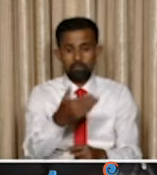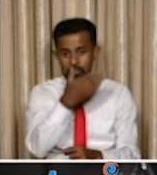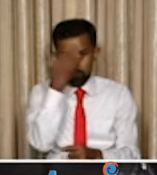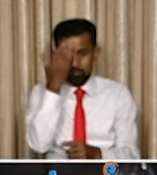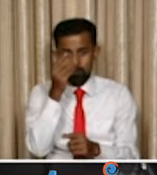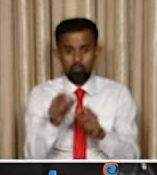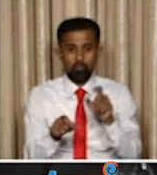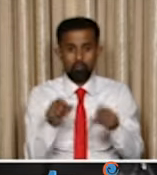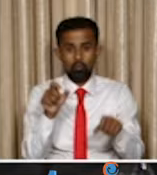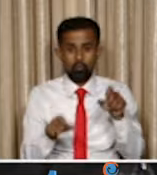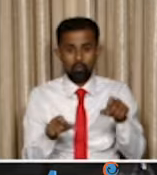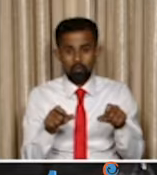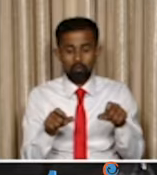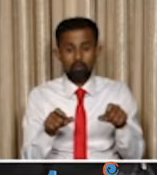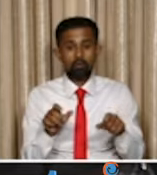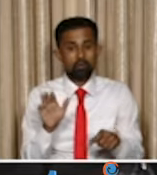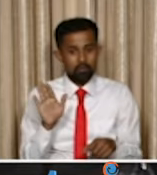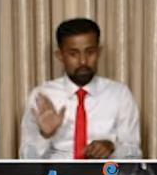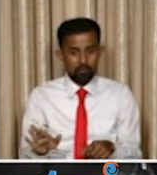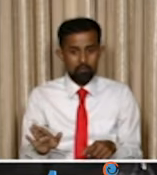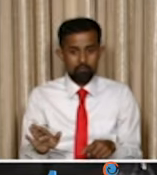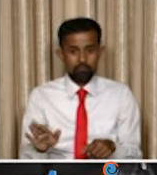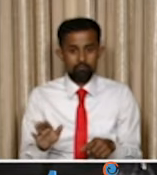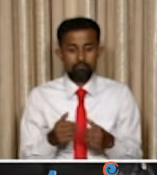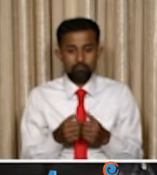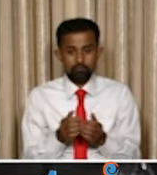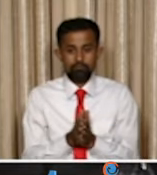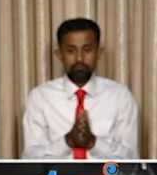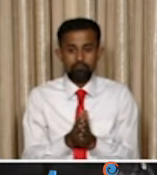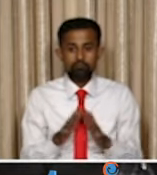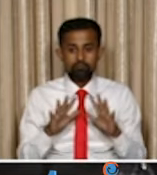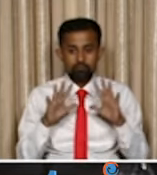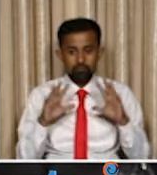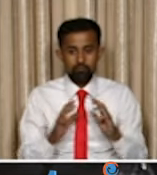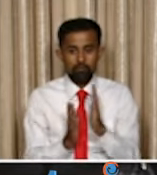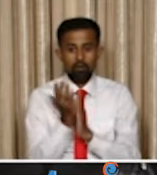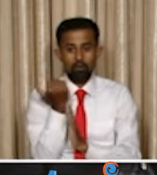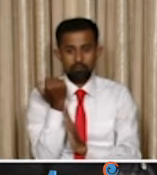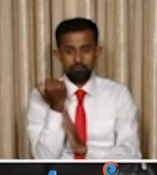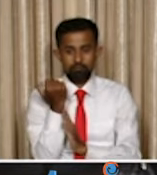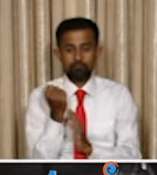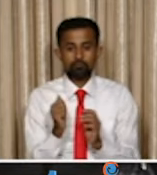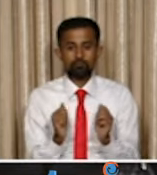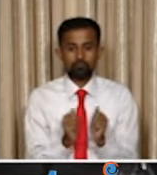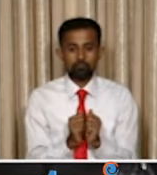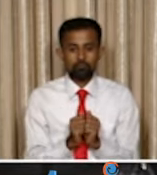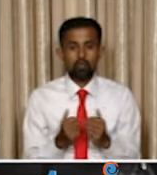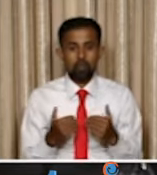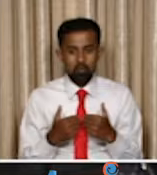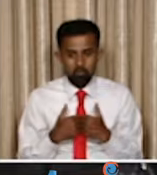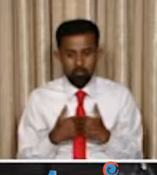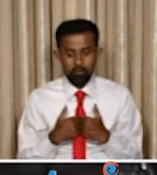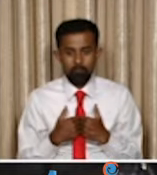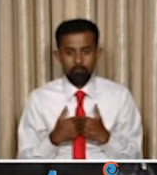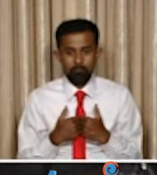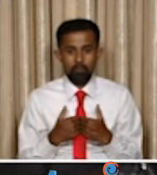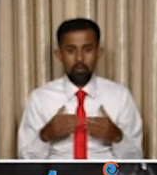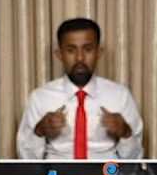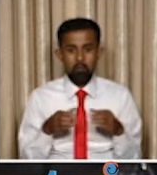தமிழ் தேசத்தினுடைய இறைமை சுயநிர்ணய உரிமை அடிப்படையிலே ஒரு சமஸ்தி தீர்வுக்காக செயல்பட்டுக் கொண்டிருக்கின்ற எங்களுடைய கட்சித் தலைவரை அச்சுறுத்துகின்ற